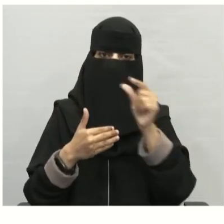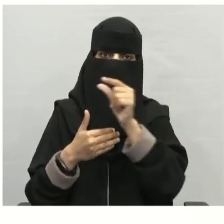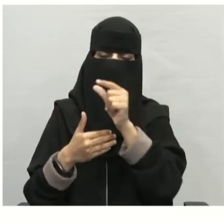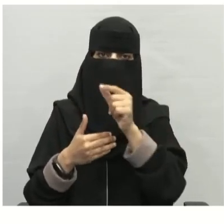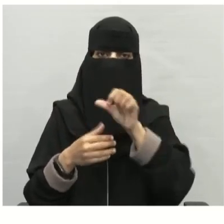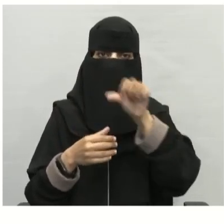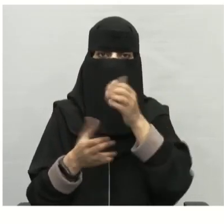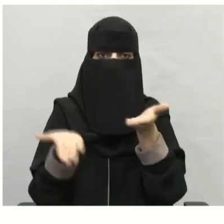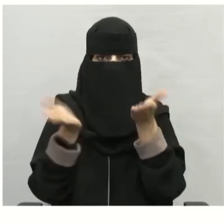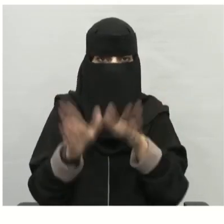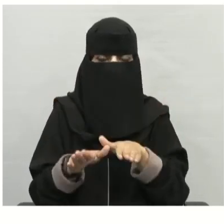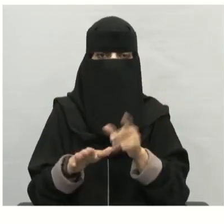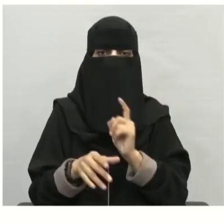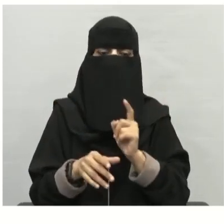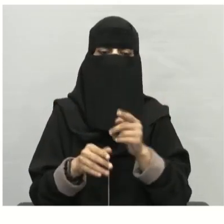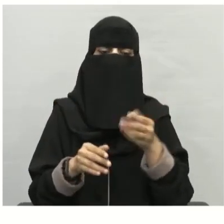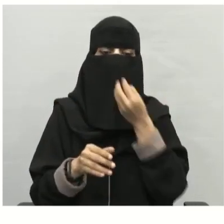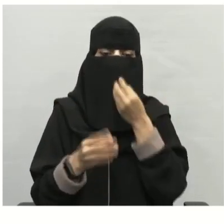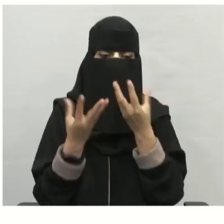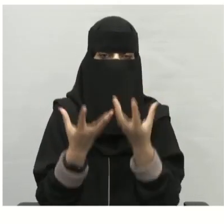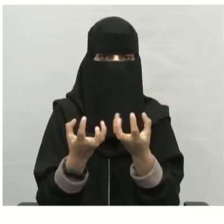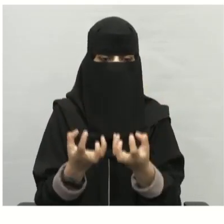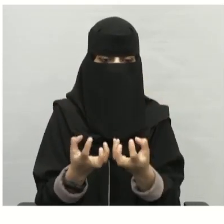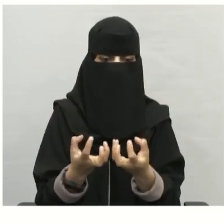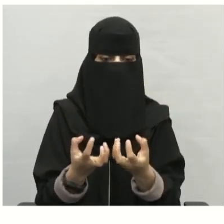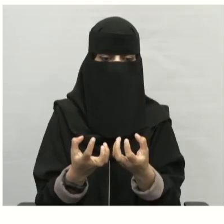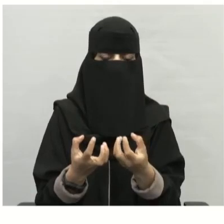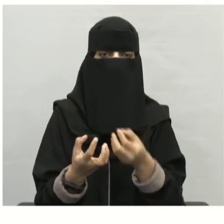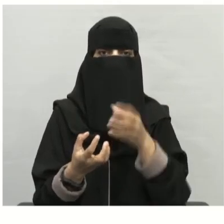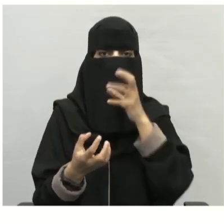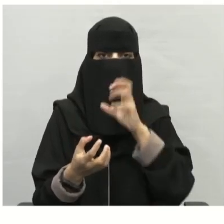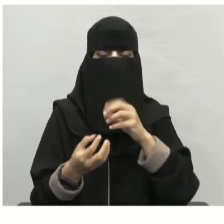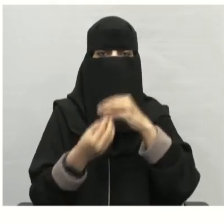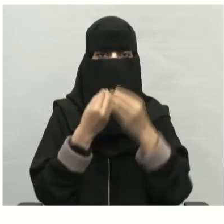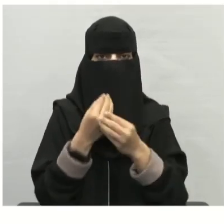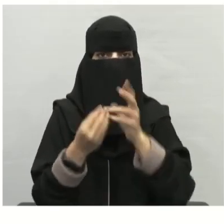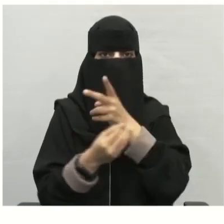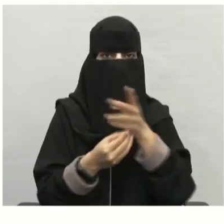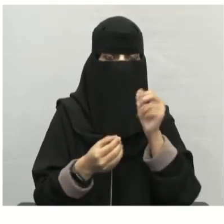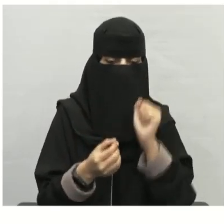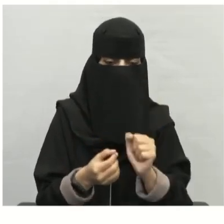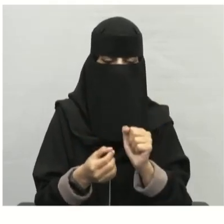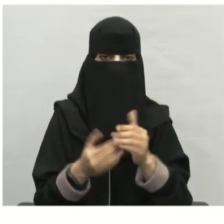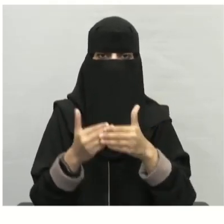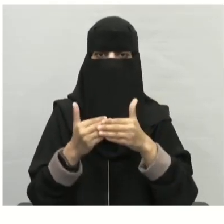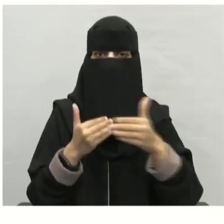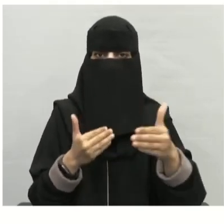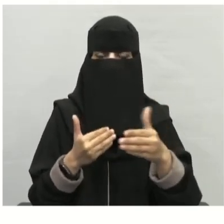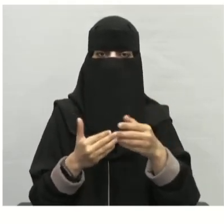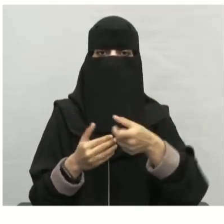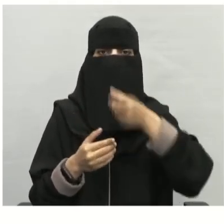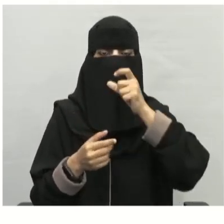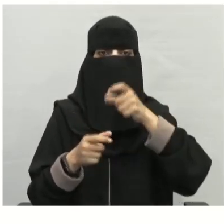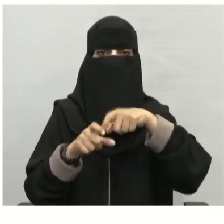او الدهون المشبعه تناول هذه الوجبات ايضا مع الخضروات الطازجه ابتعد عن تناول